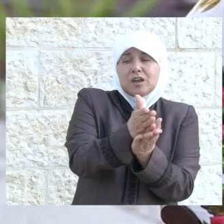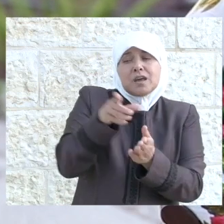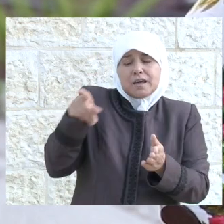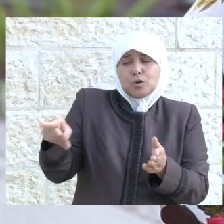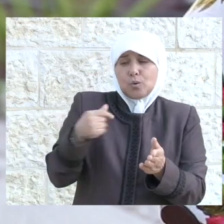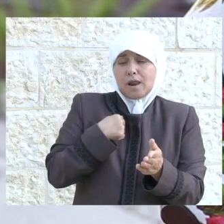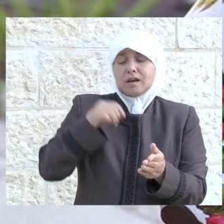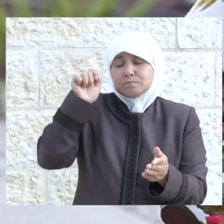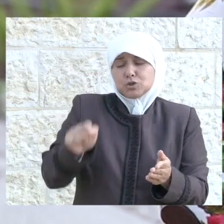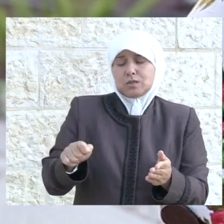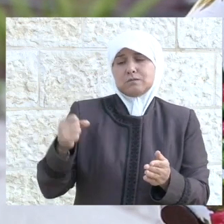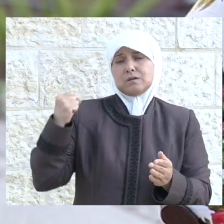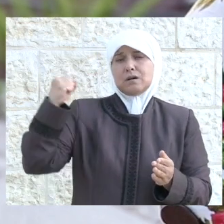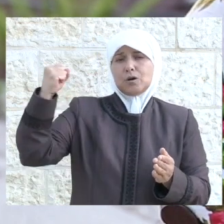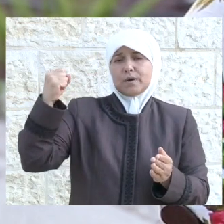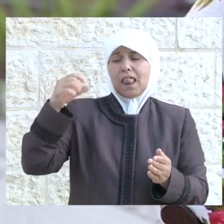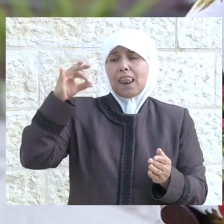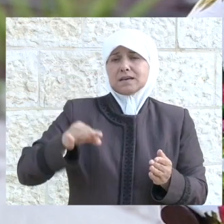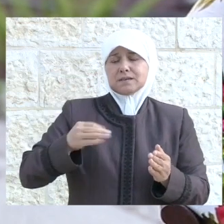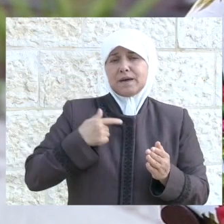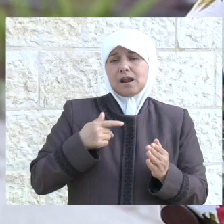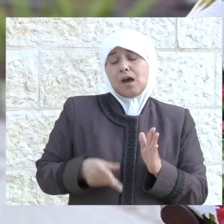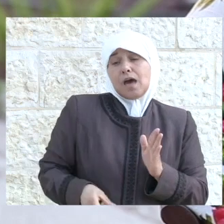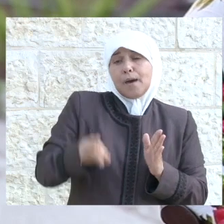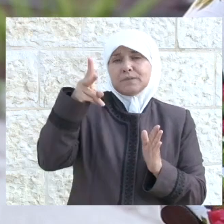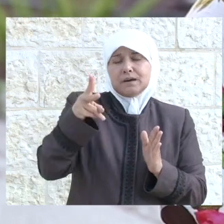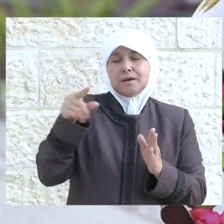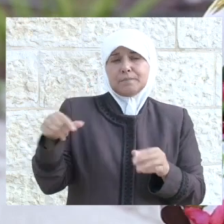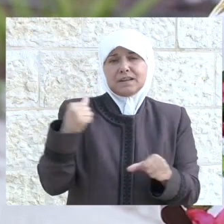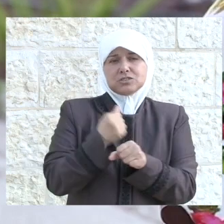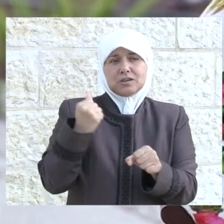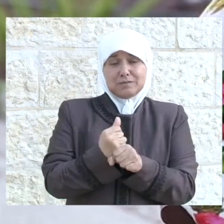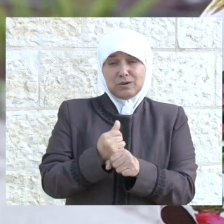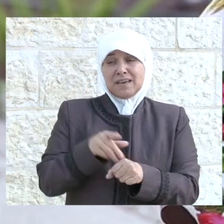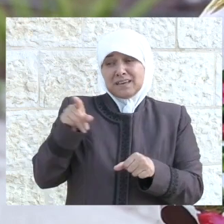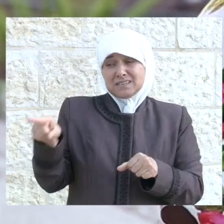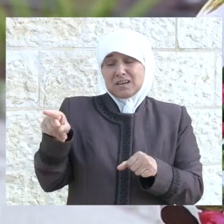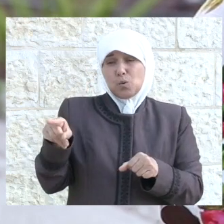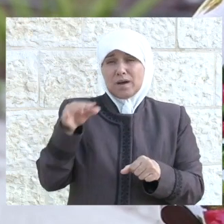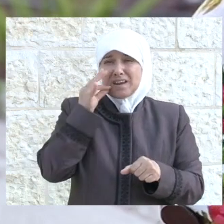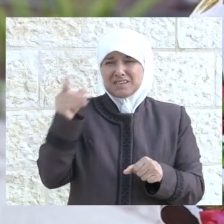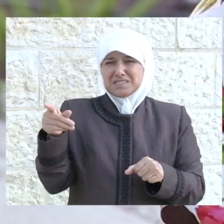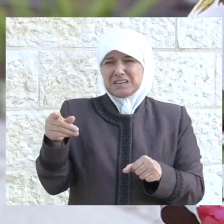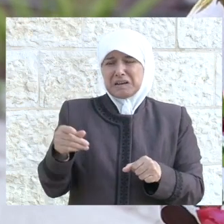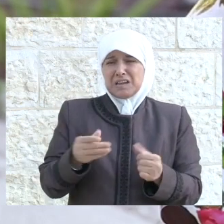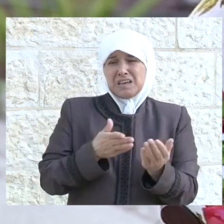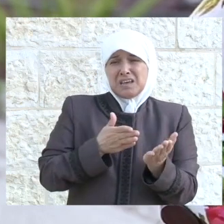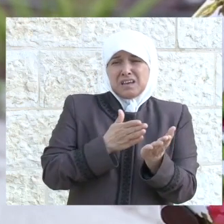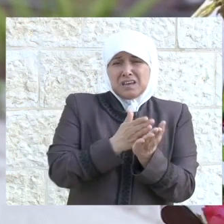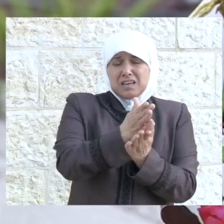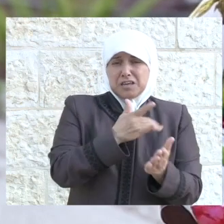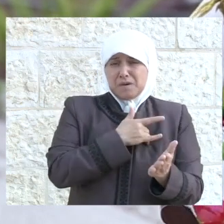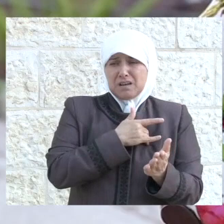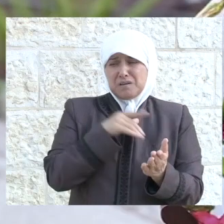في الحياة. لأنه طول ما هو الإنسان مش مؤمن في حاله ما حد رح يؤمن فيه. طول ما أنت مش رح